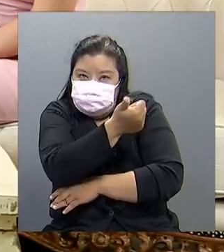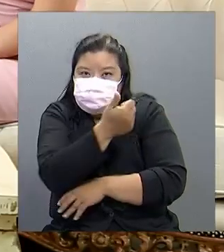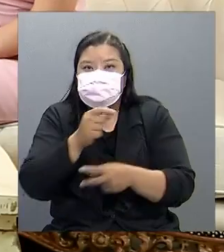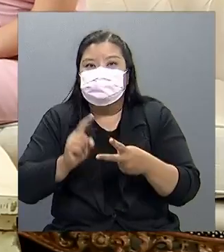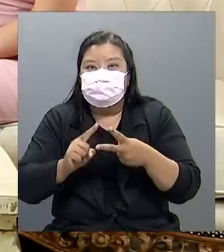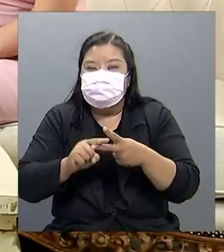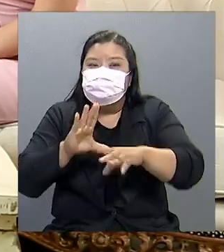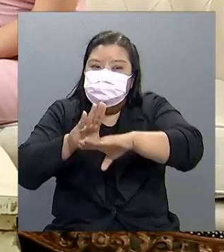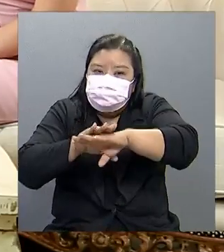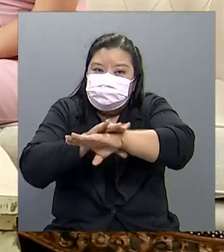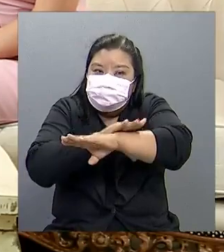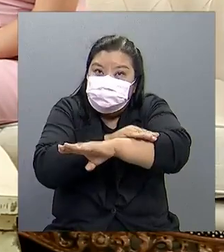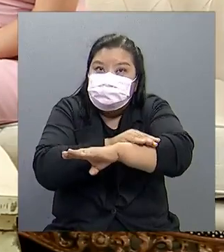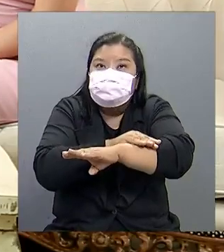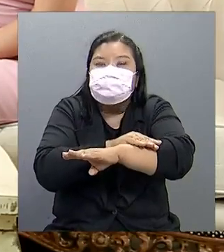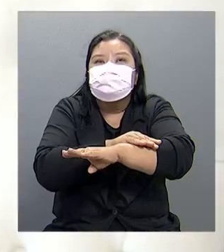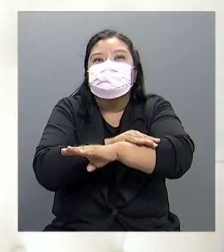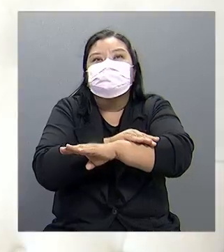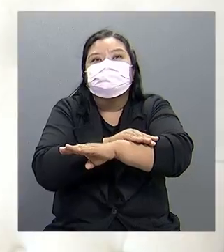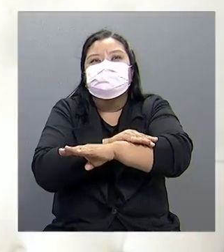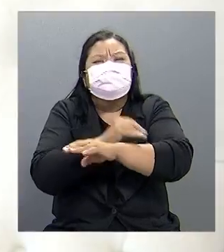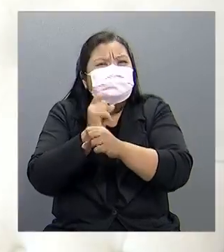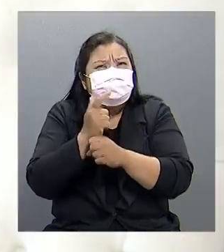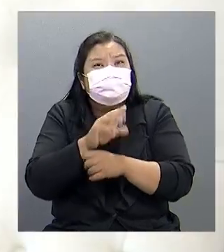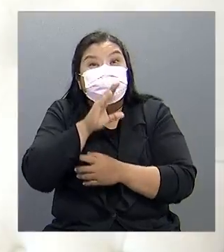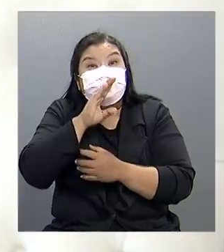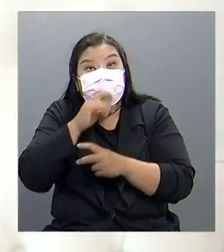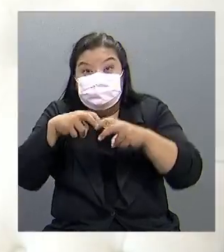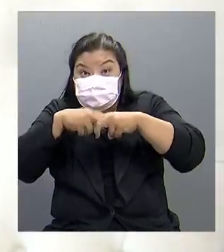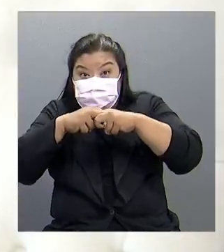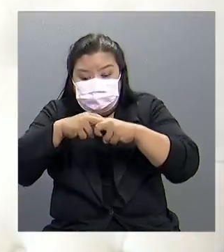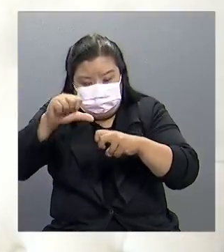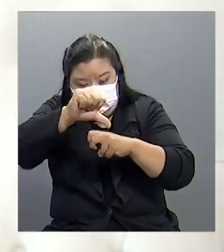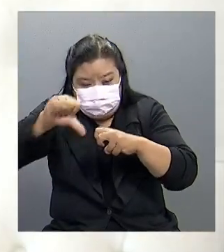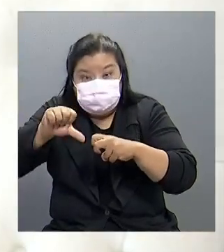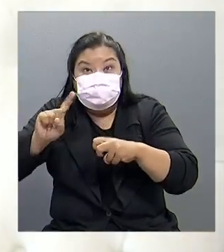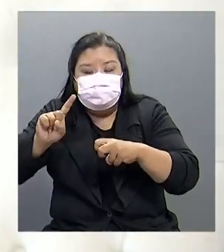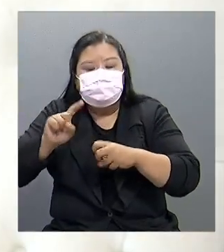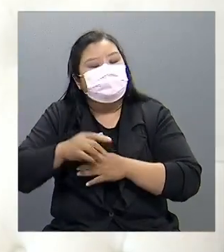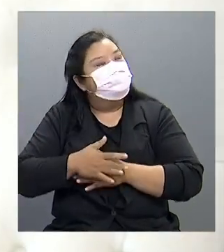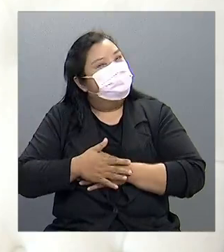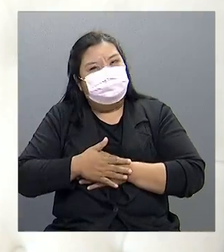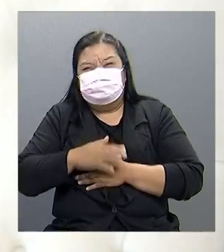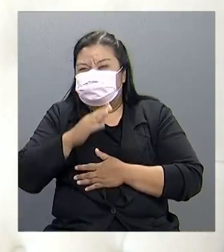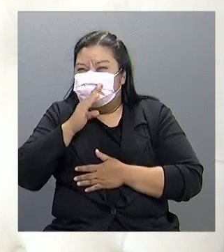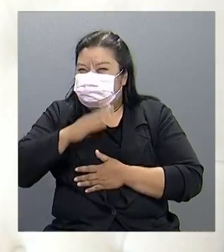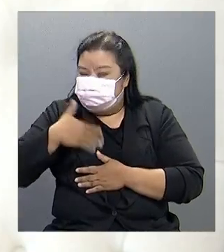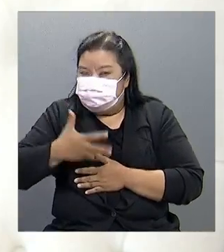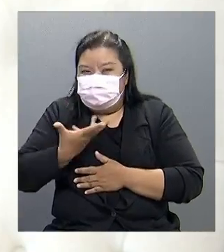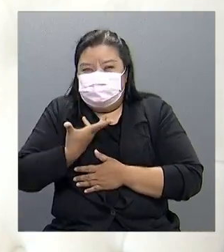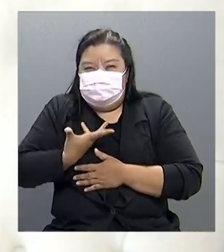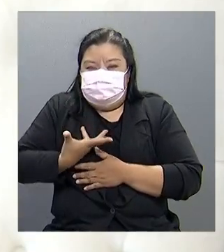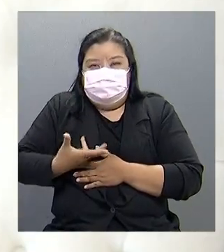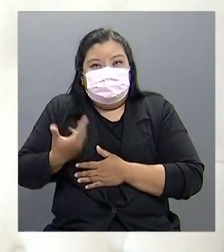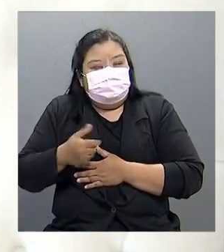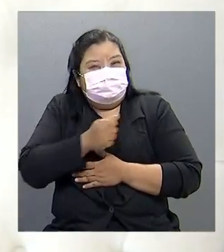พนะครับ ต้องผ่าตัดด้วยไหมคะ ผ่าตัดเนี่ยส่วนใหญ่เราใช้ในกรณีที่สุดๆละคนไข้ไม่สามารถที่จะทนอาการปวดได้ละเราก็ถึงจะผ่า